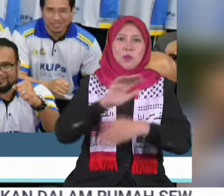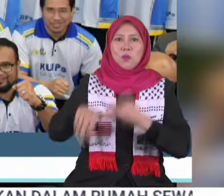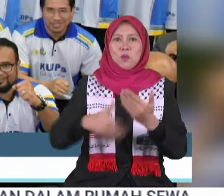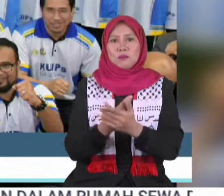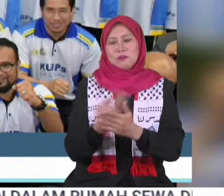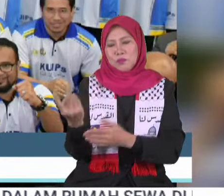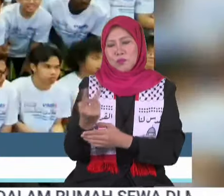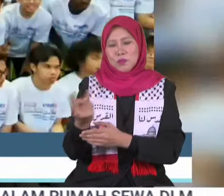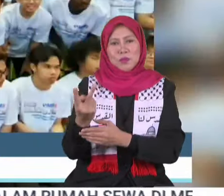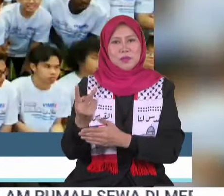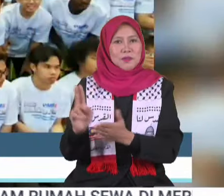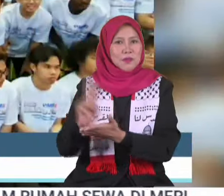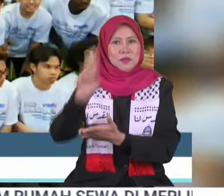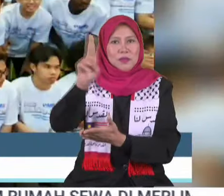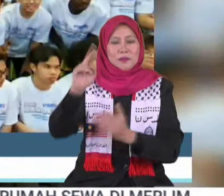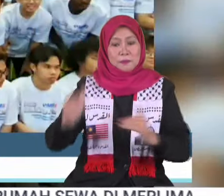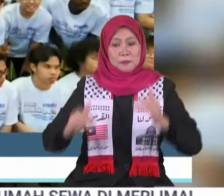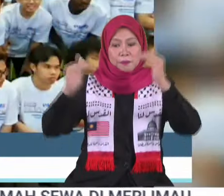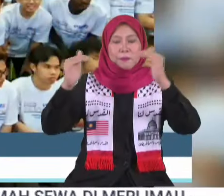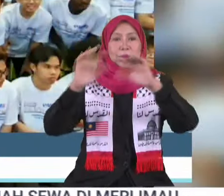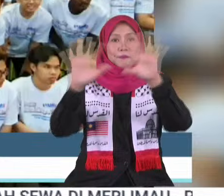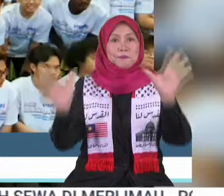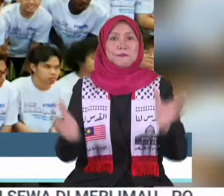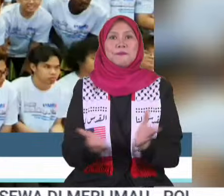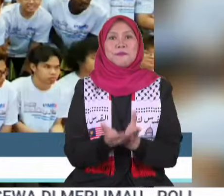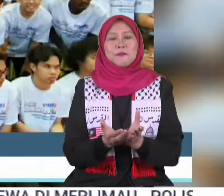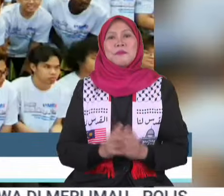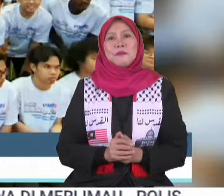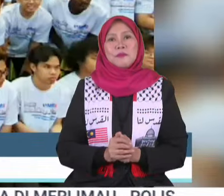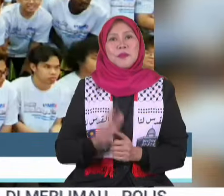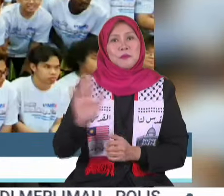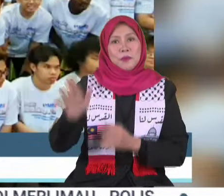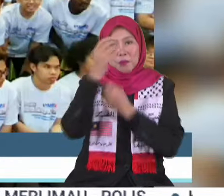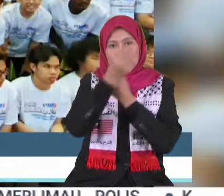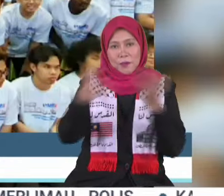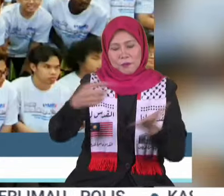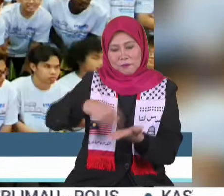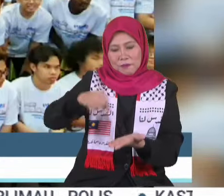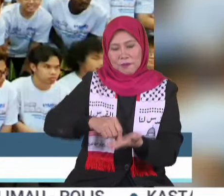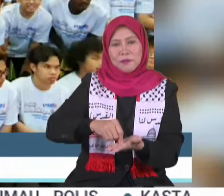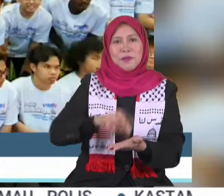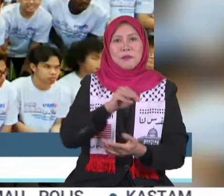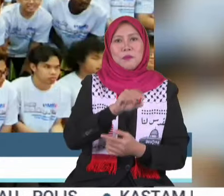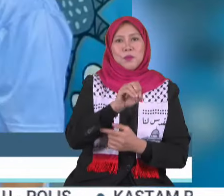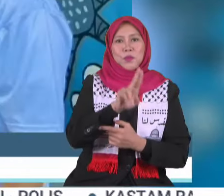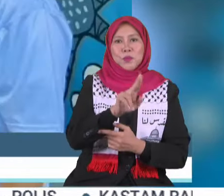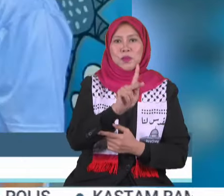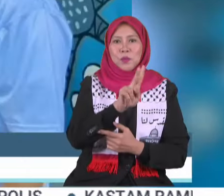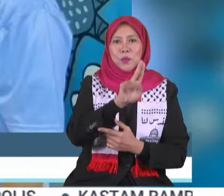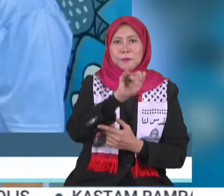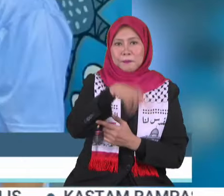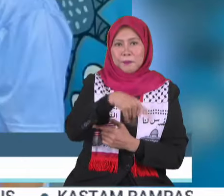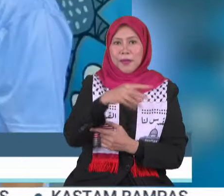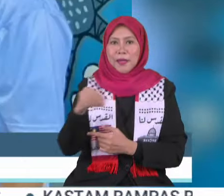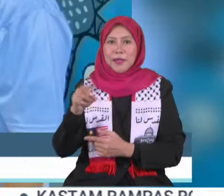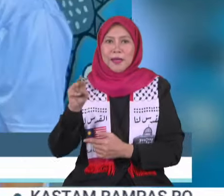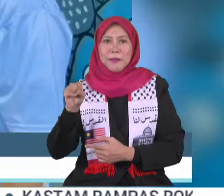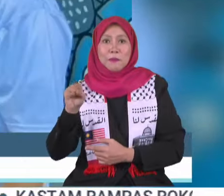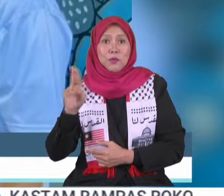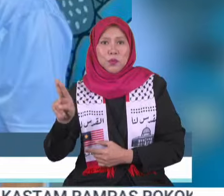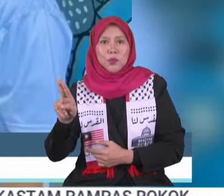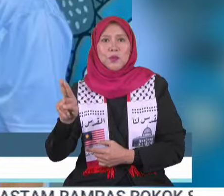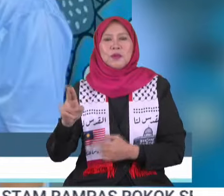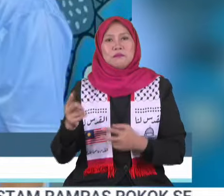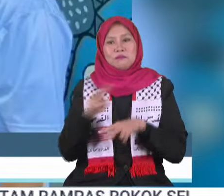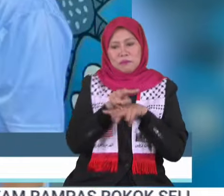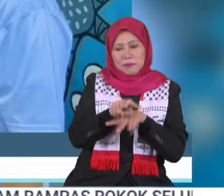institusi di peringkat global. Beliau memaklumkannya pada majlis tanda tangan MOU antara KUIPS dan MMU yang